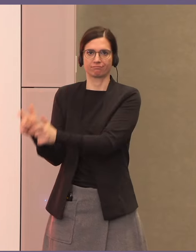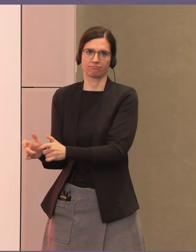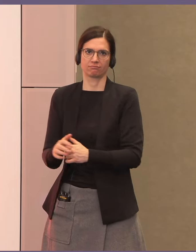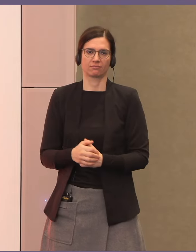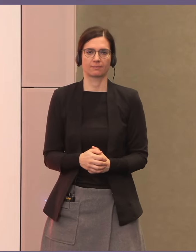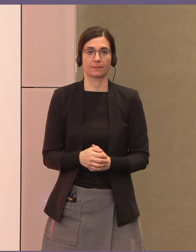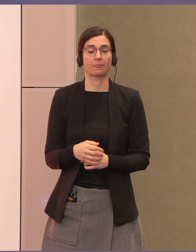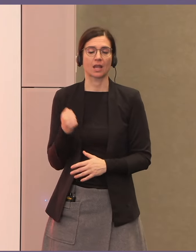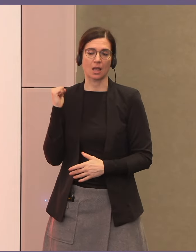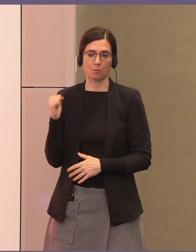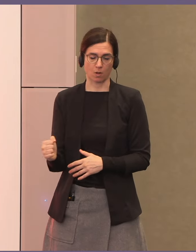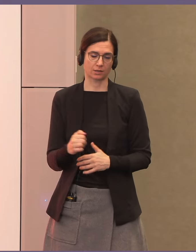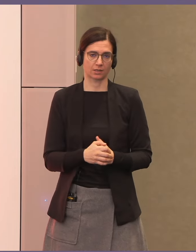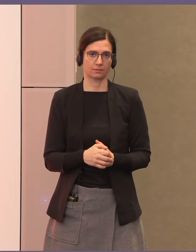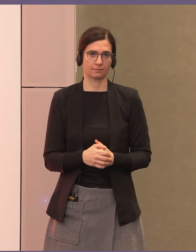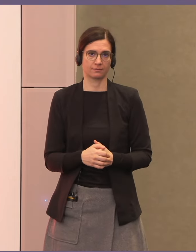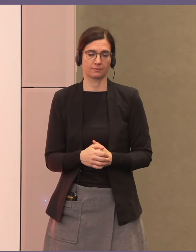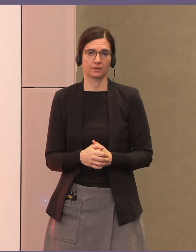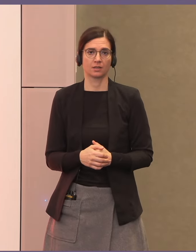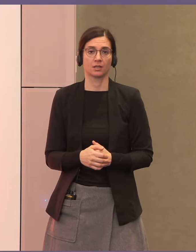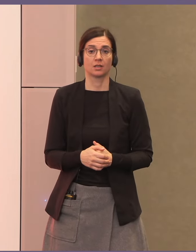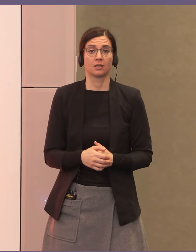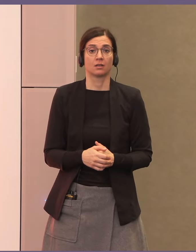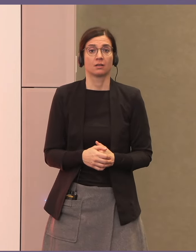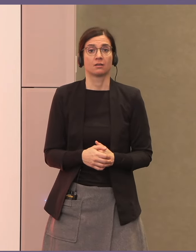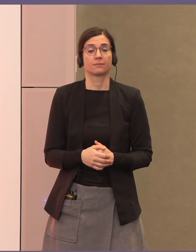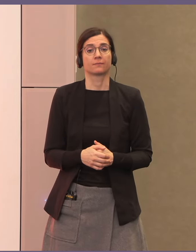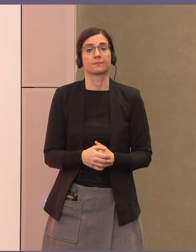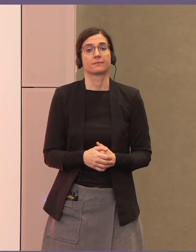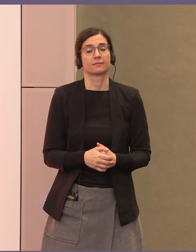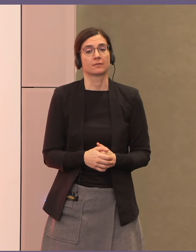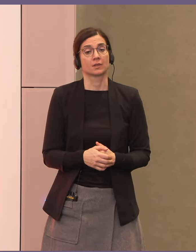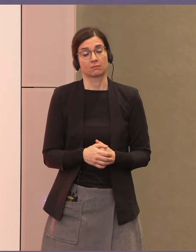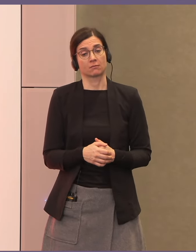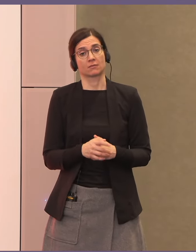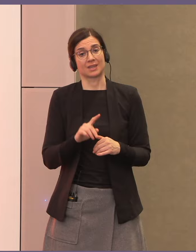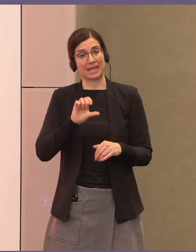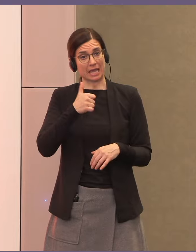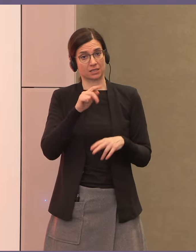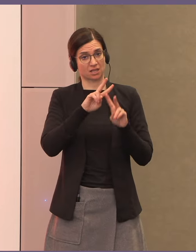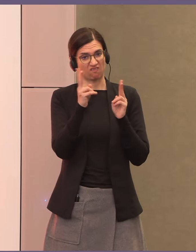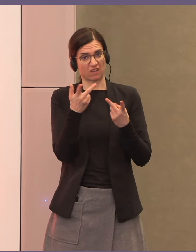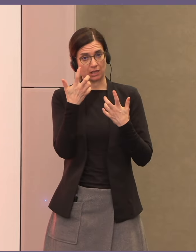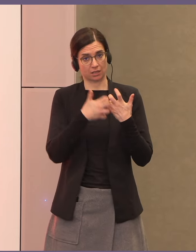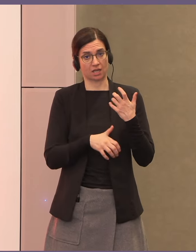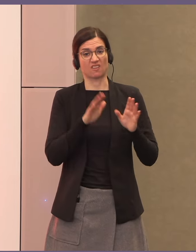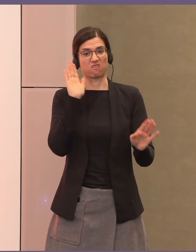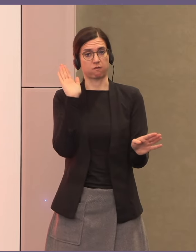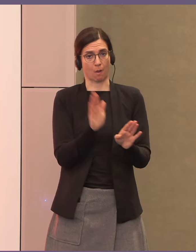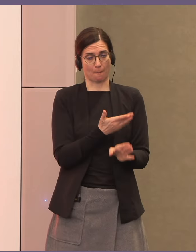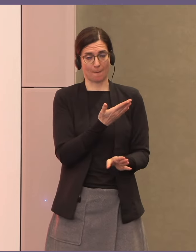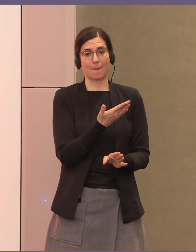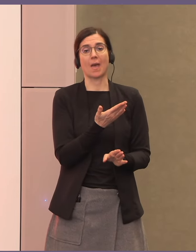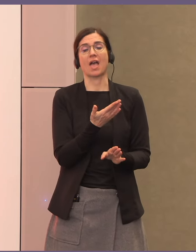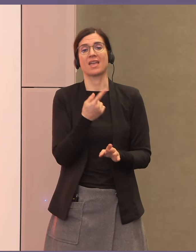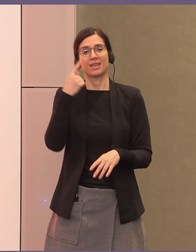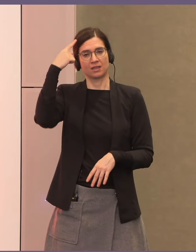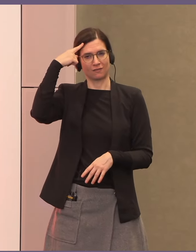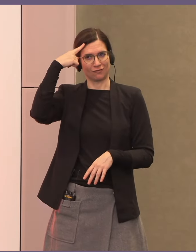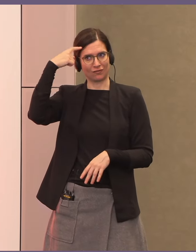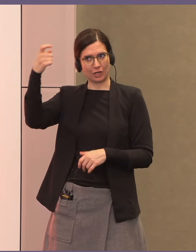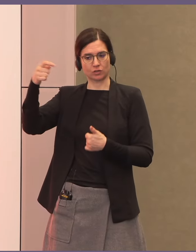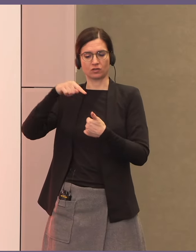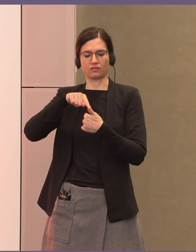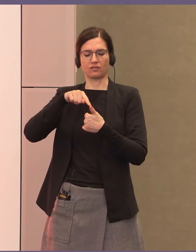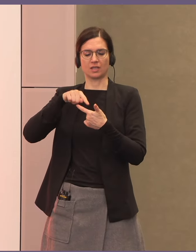So viel zu unserer Namensgeberin dieses Raumes. Aber gehen wir zurück in die Geschichte. Kurz nach dem Ersten Weltkrieg fielen nach der Philosophie und